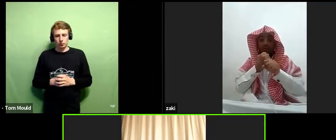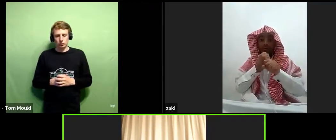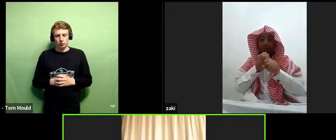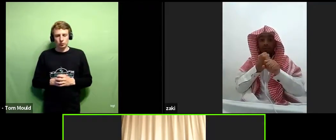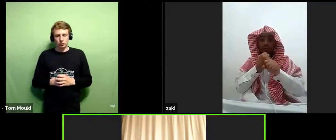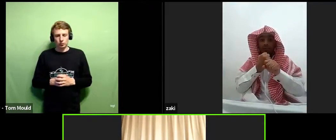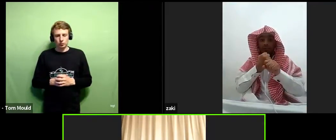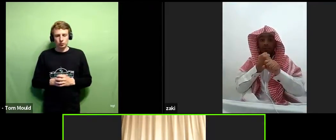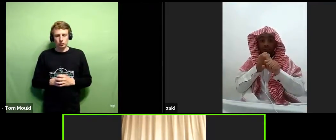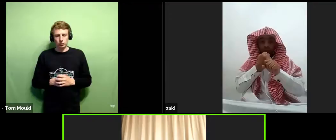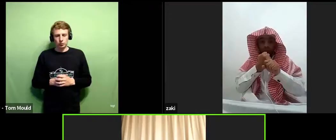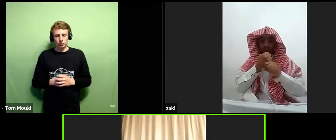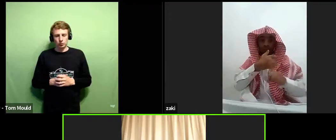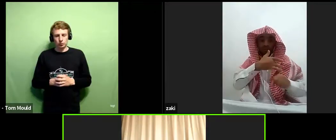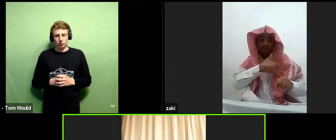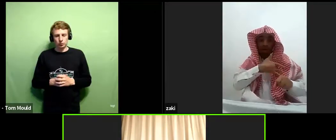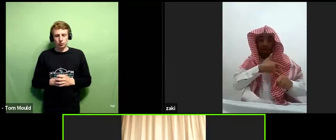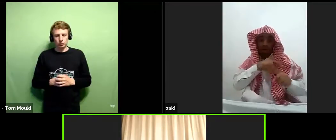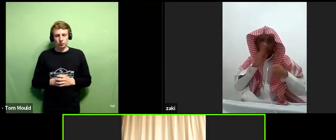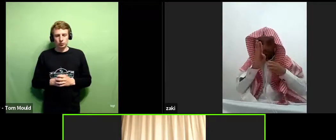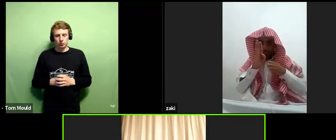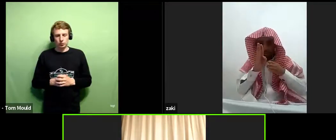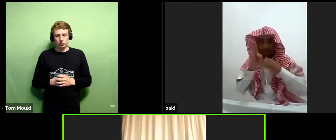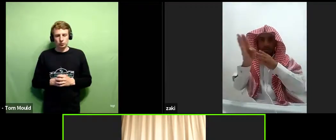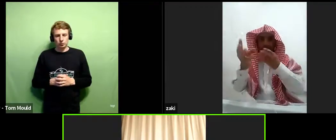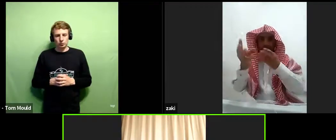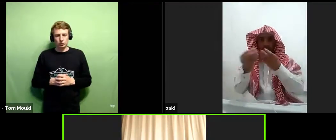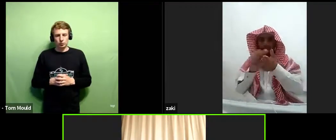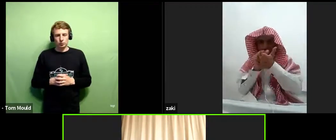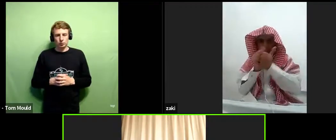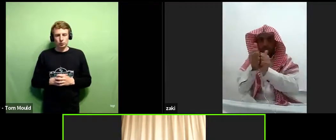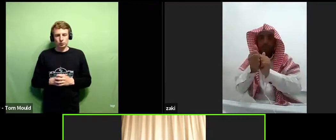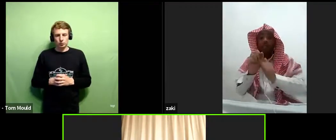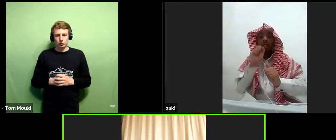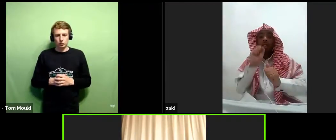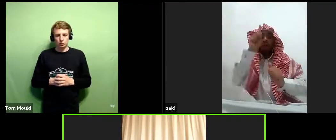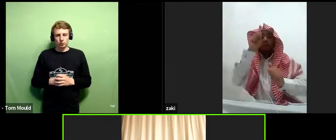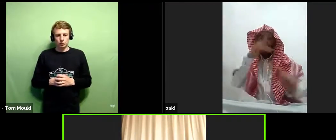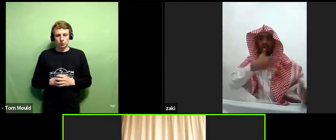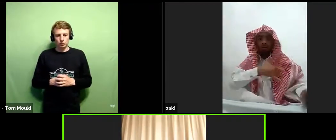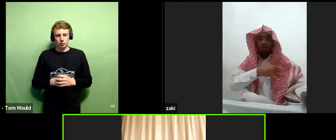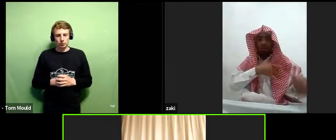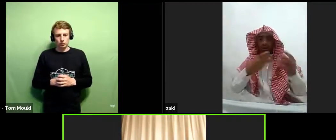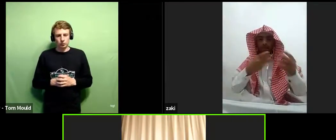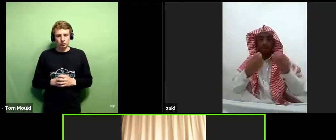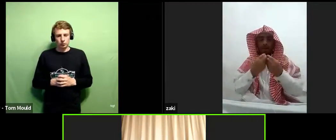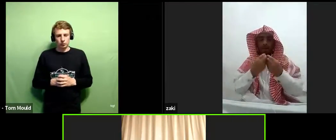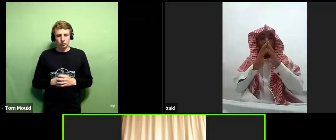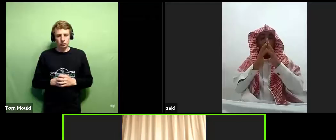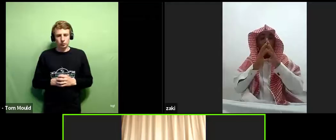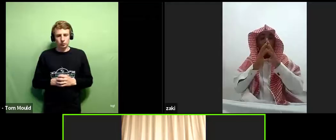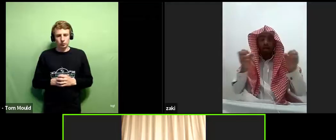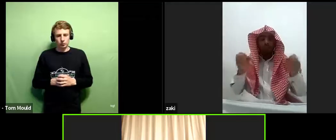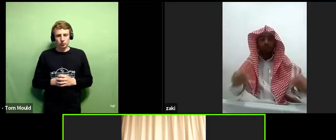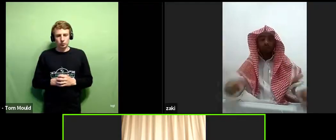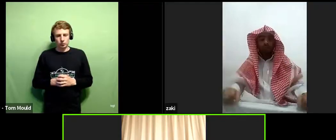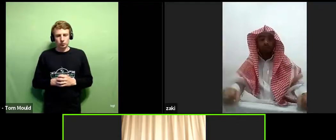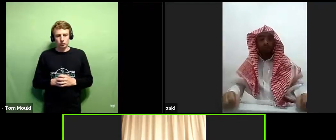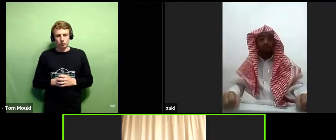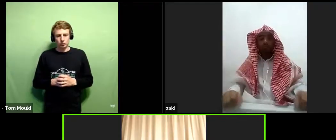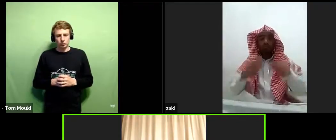لاحقا للنية والنية سابقة للعمل، بمعنى أنه لا